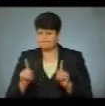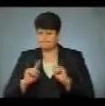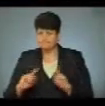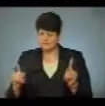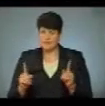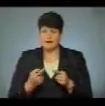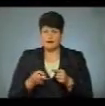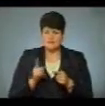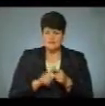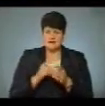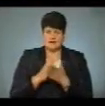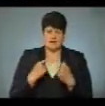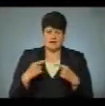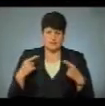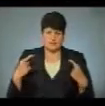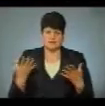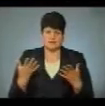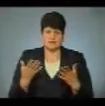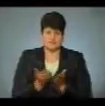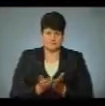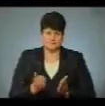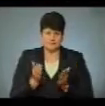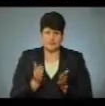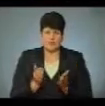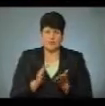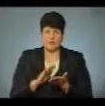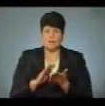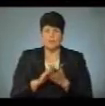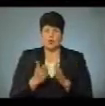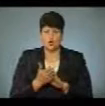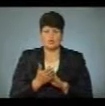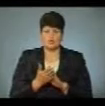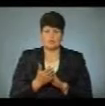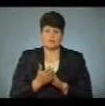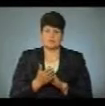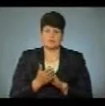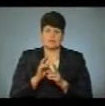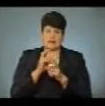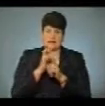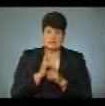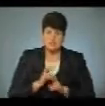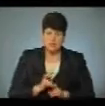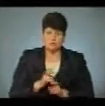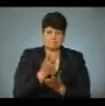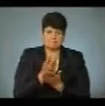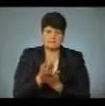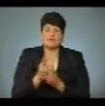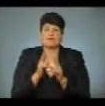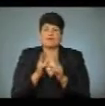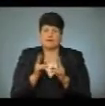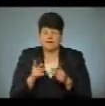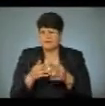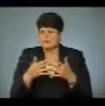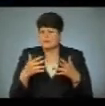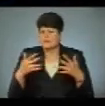і набором інвентаря, і положенням тіла покійника, власне, кісток, які залишилися, і масу інших ознак,